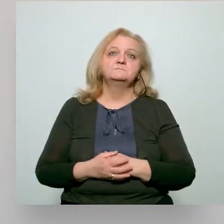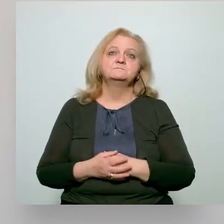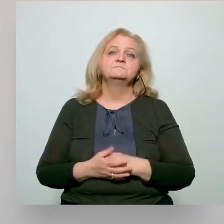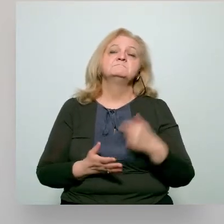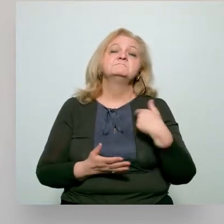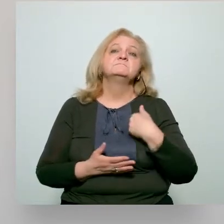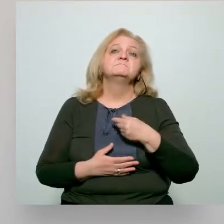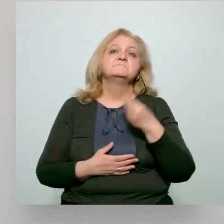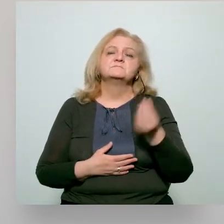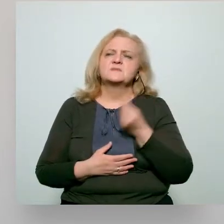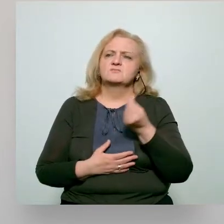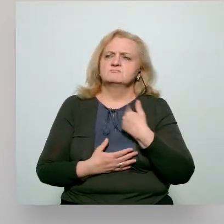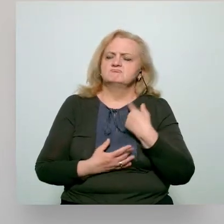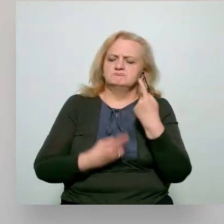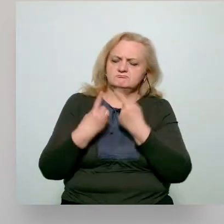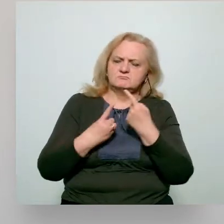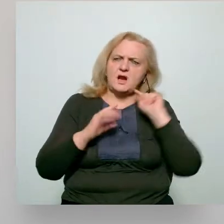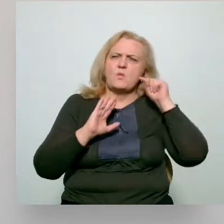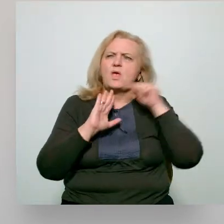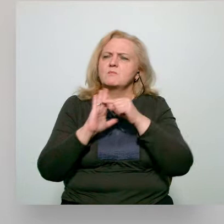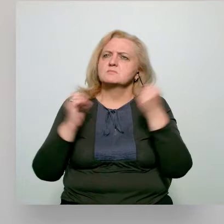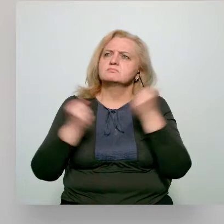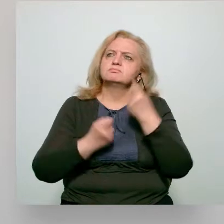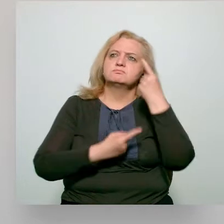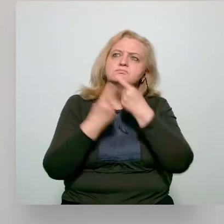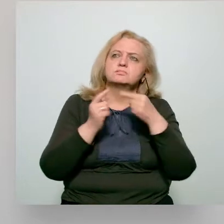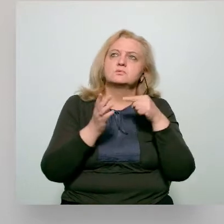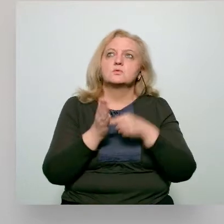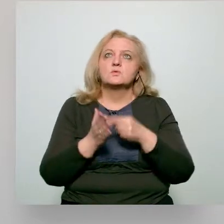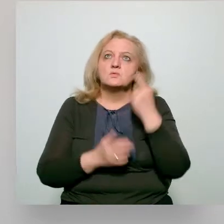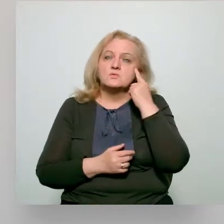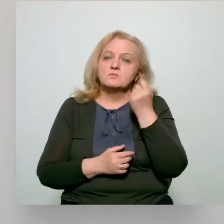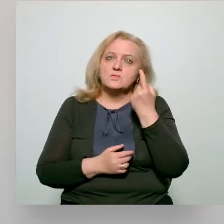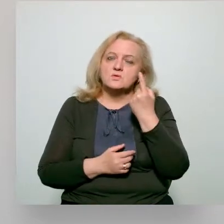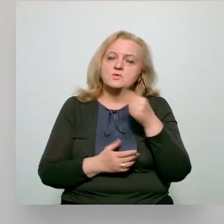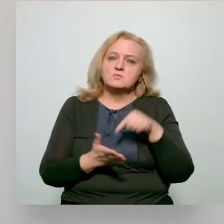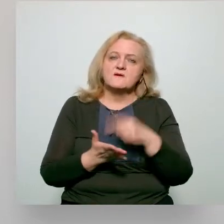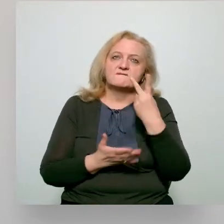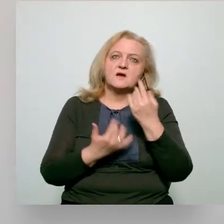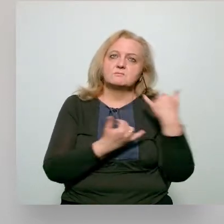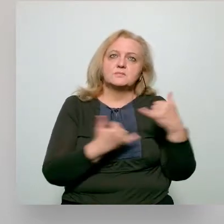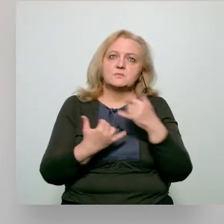doprowadzały do tego, że jeszcze głębiej przemyśliwałem tę koncepcję i w